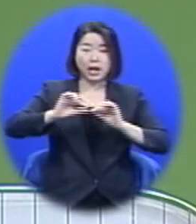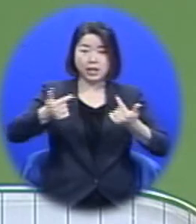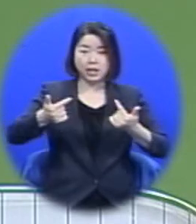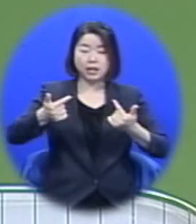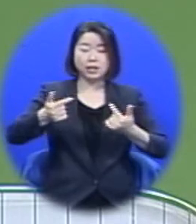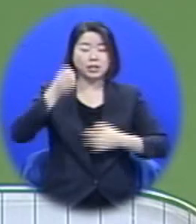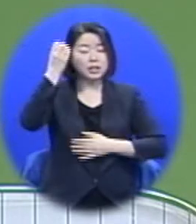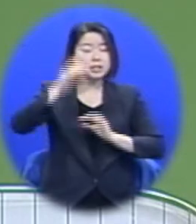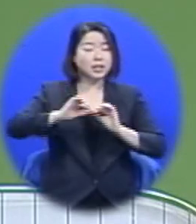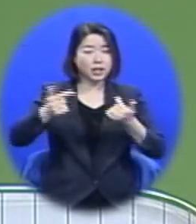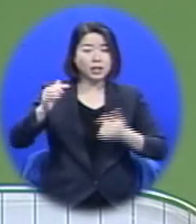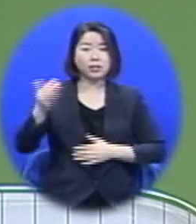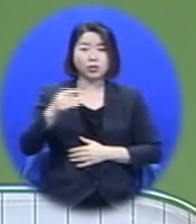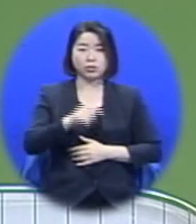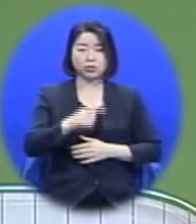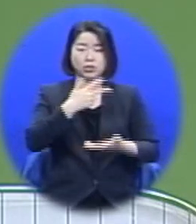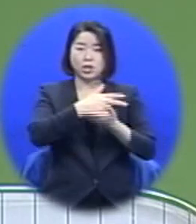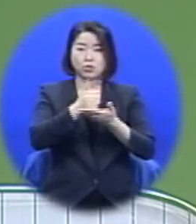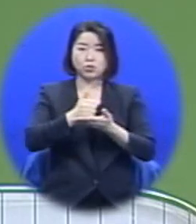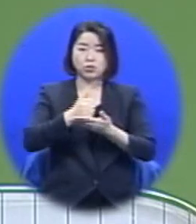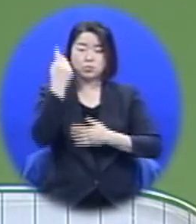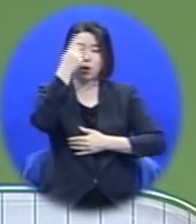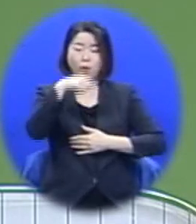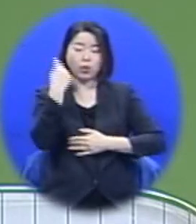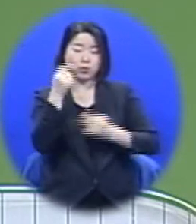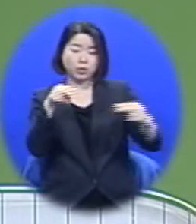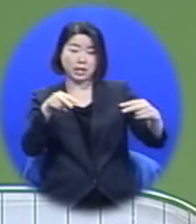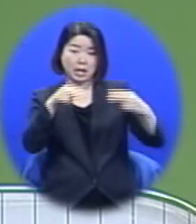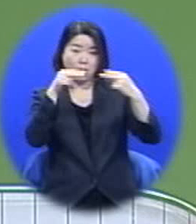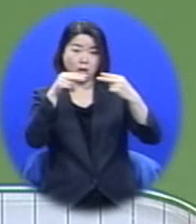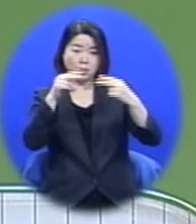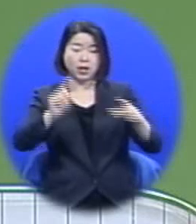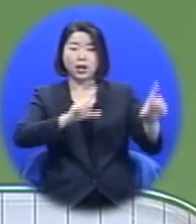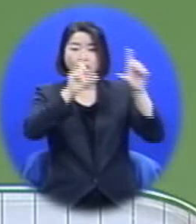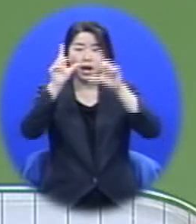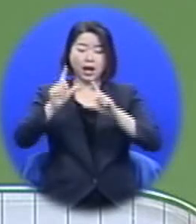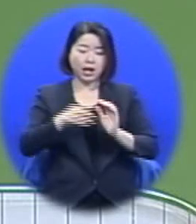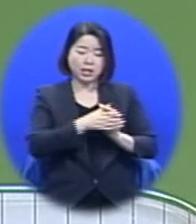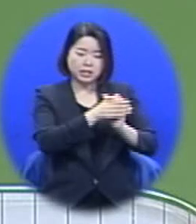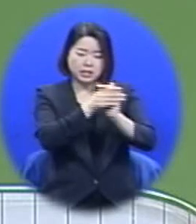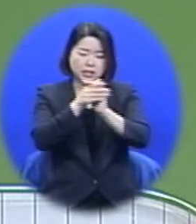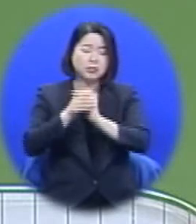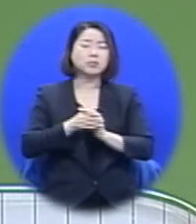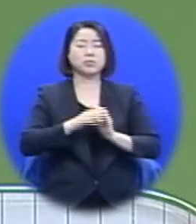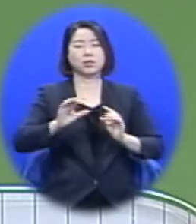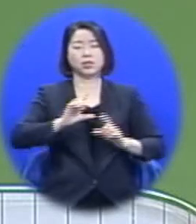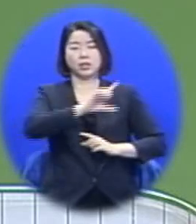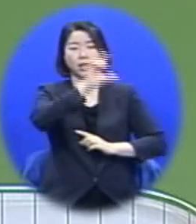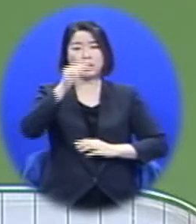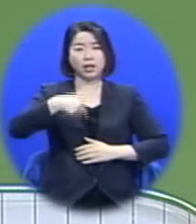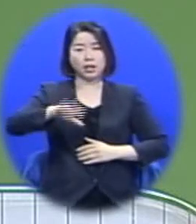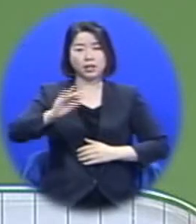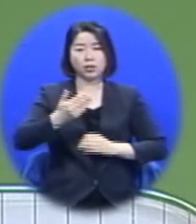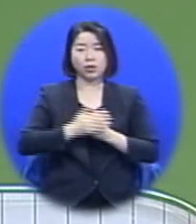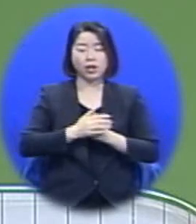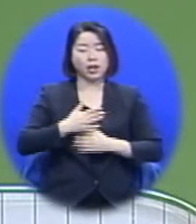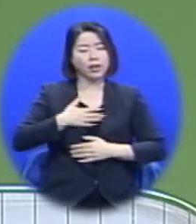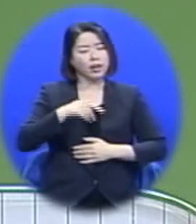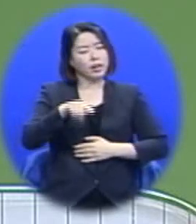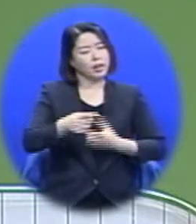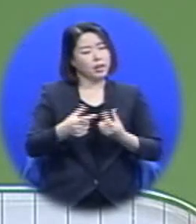주님의 얼굴을 대면하여 보는 것처럼 주님과 친밀한 삶을 사는 겁니다 나를 그렇게 살고